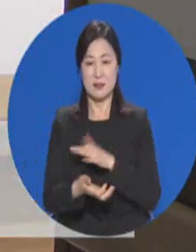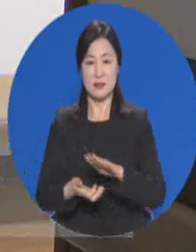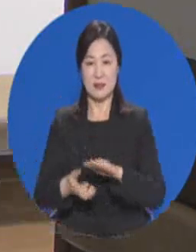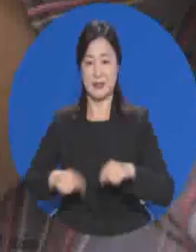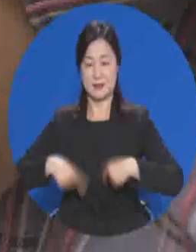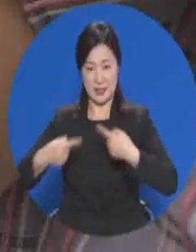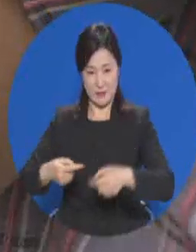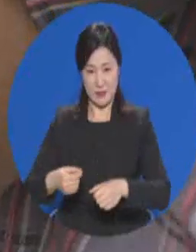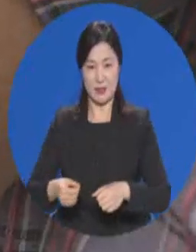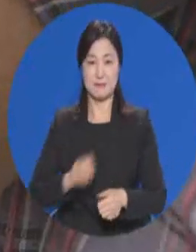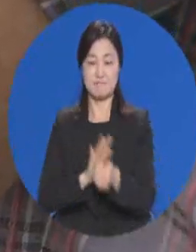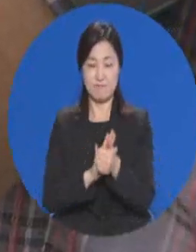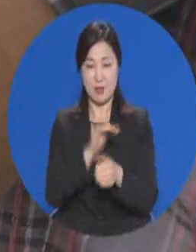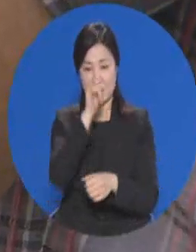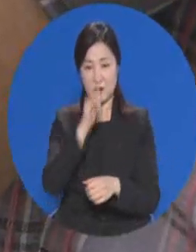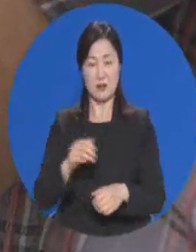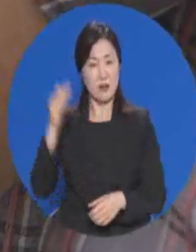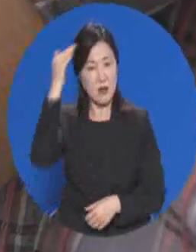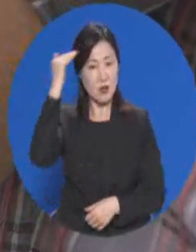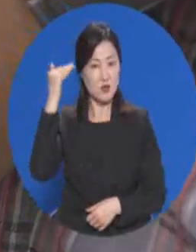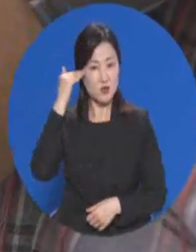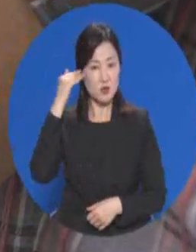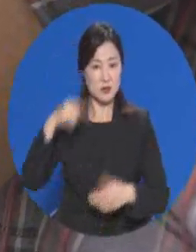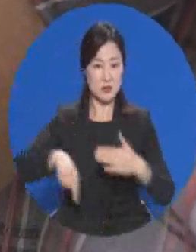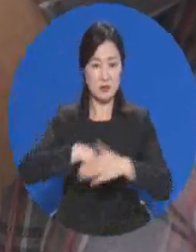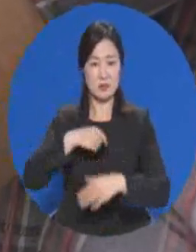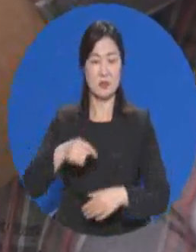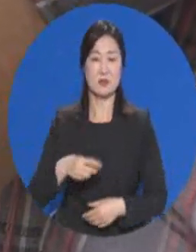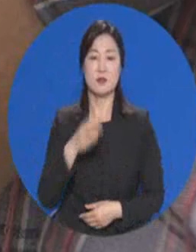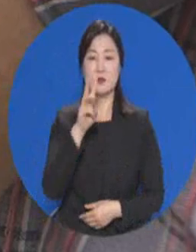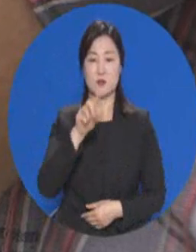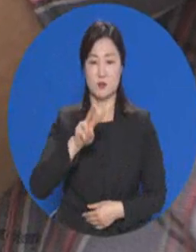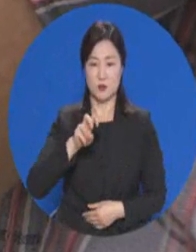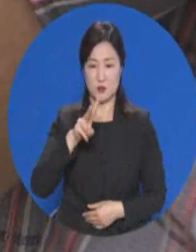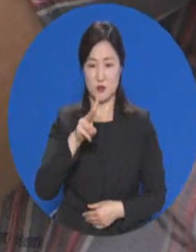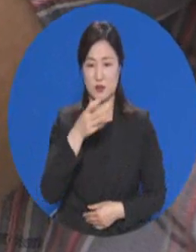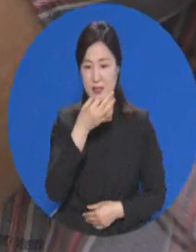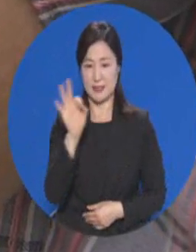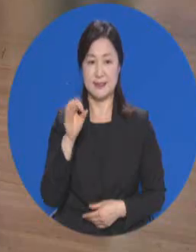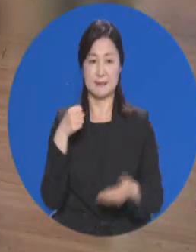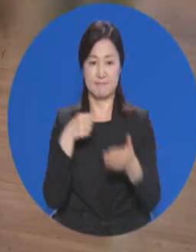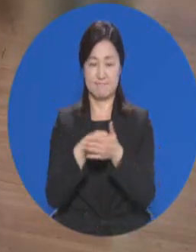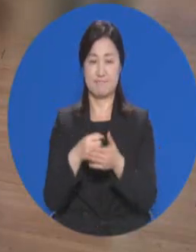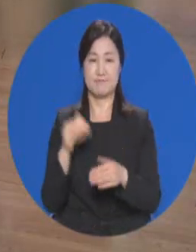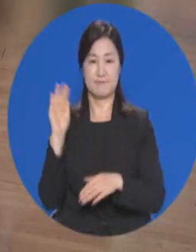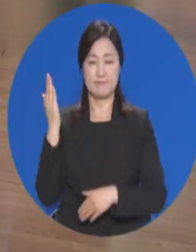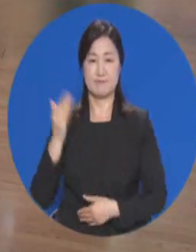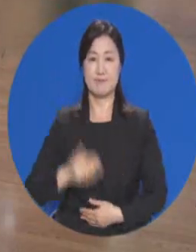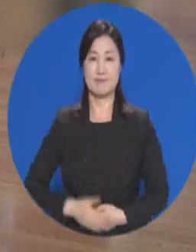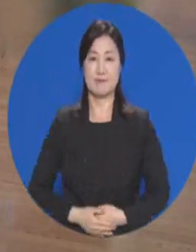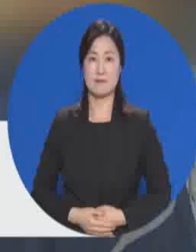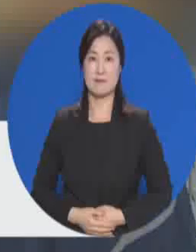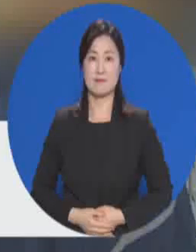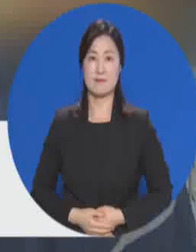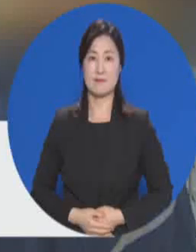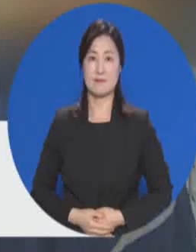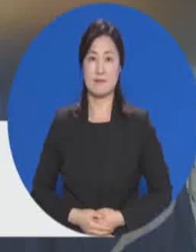있는 도시로 국내에서는 지금까지 22개 지자체가 인증을 받았습니다.